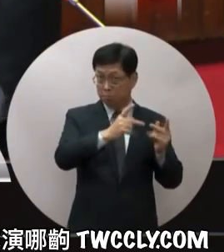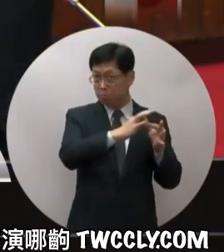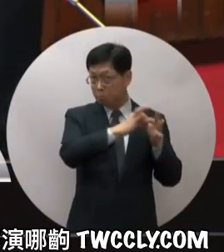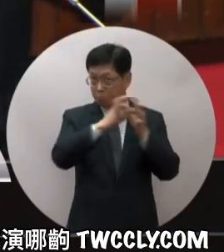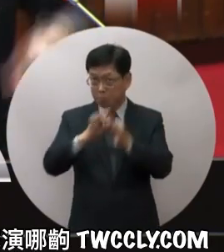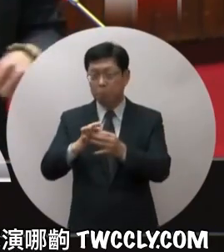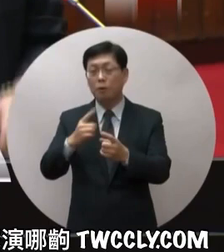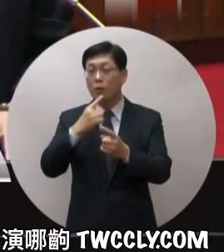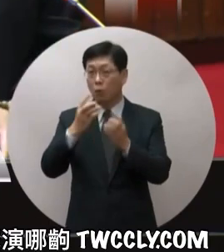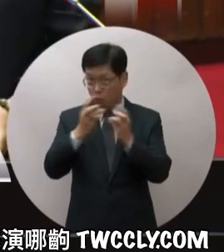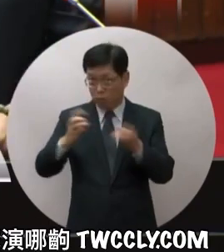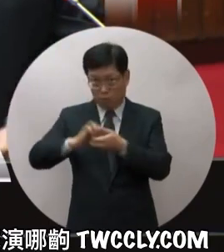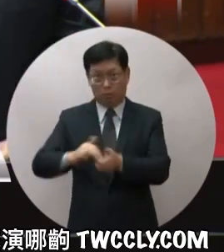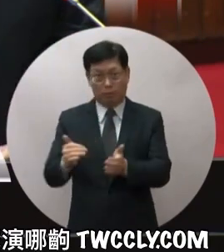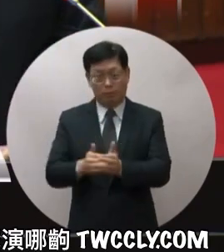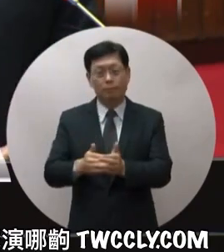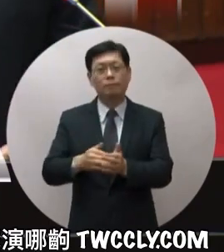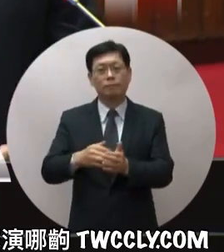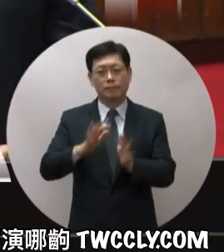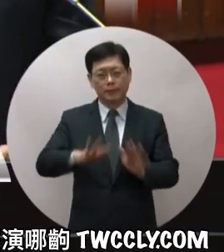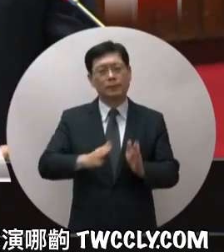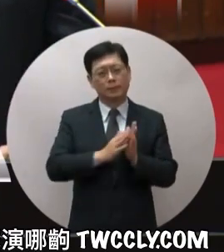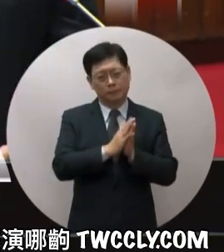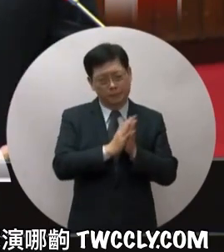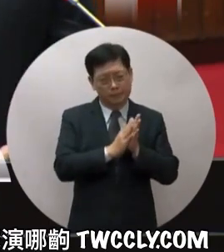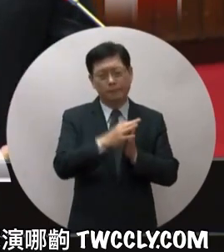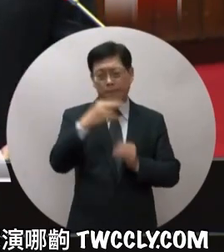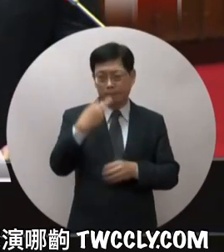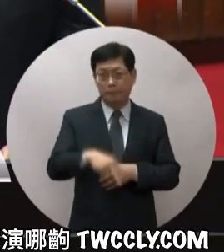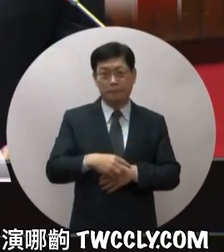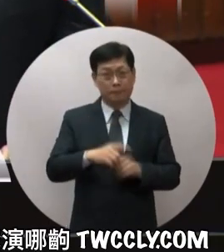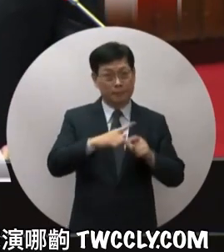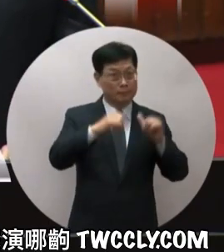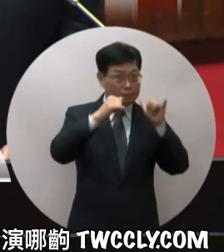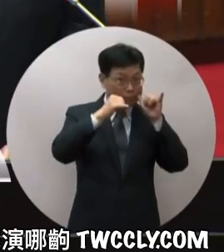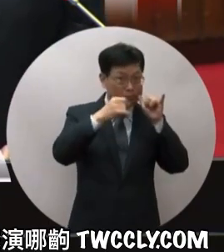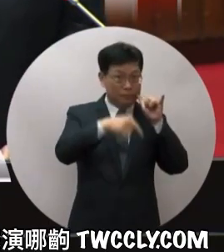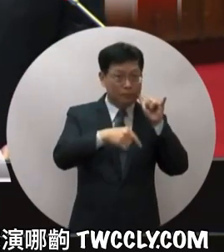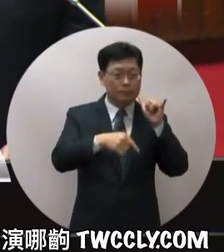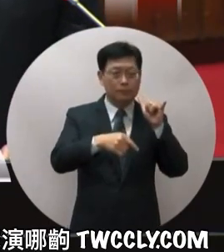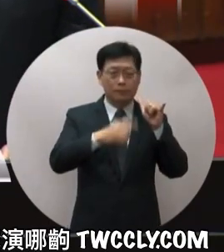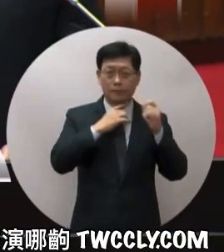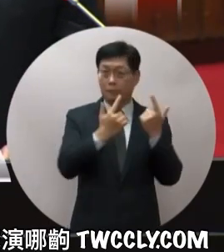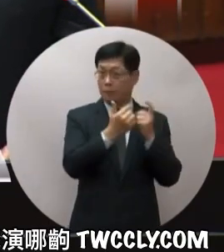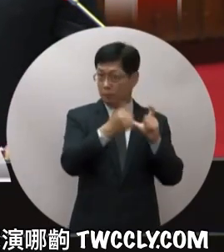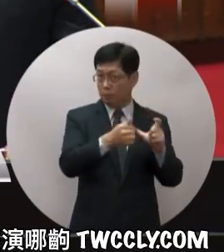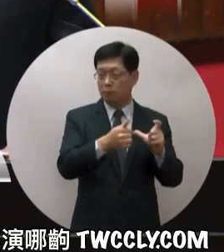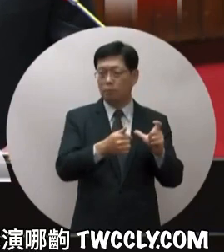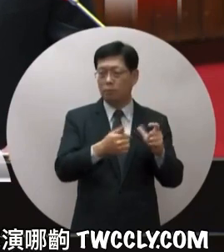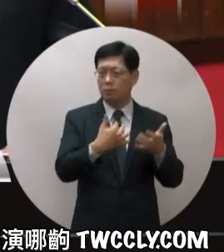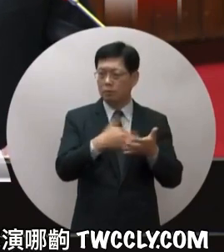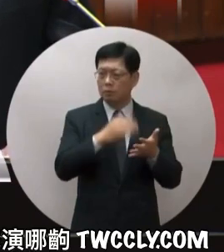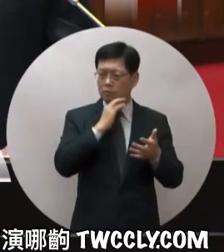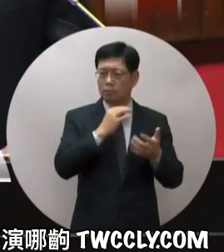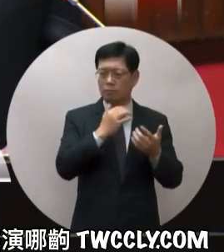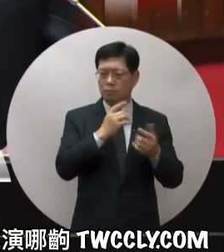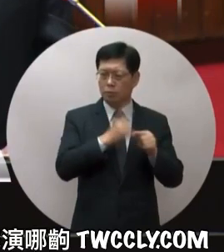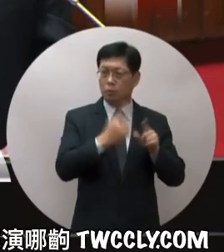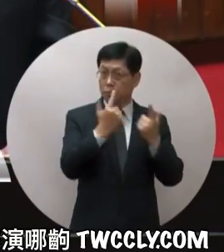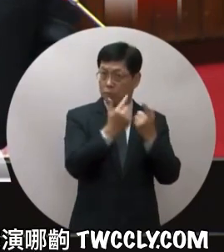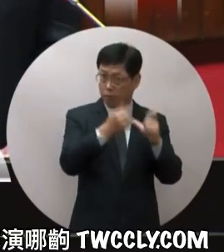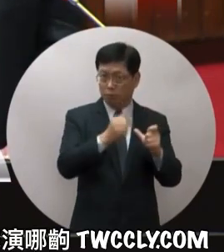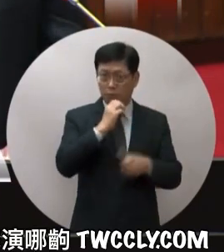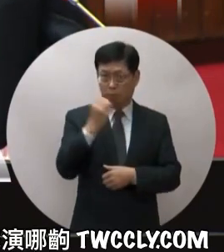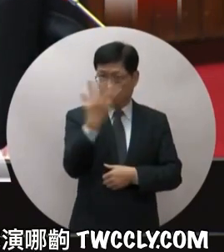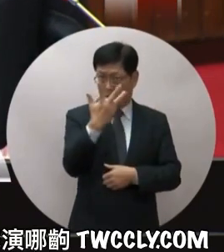紅線的定案以外要把印象拜託從大寮縣的這個北區的部份算中庫的北區的部份都有